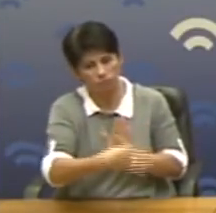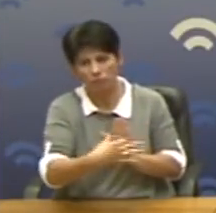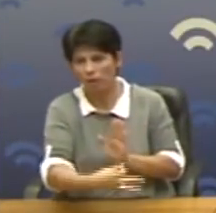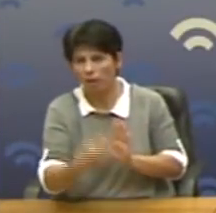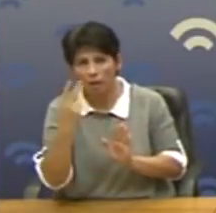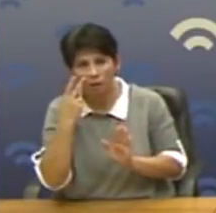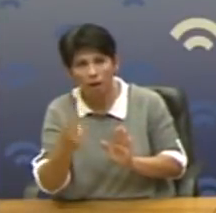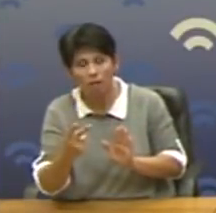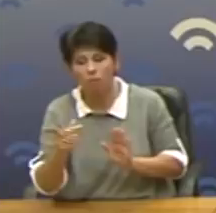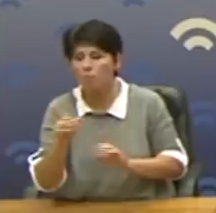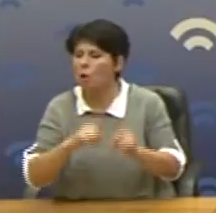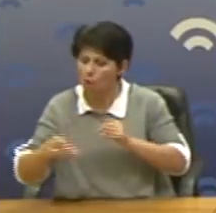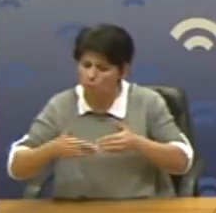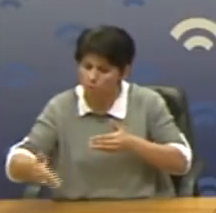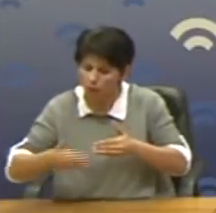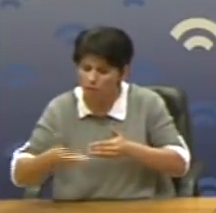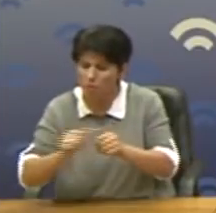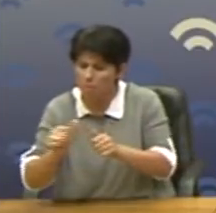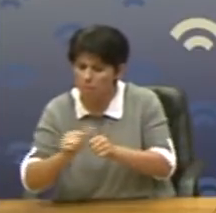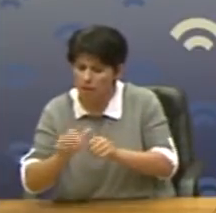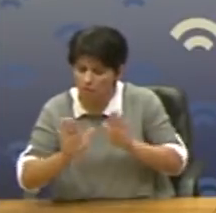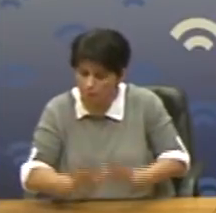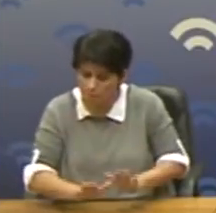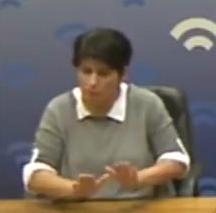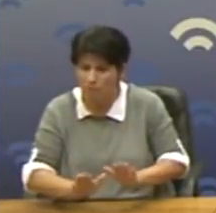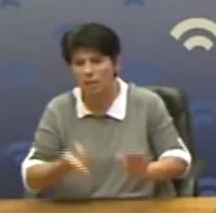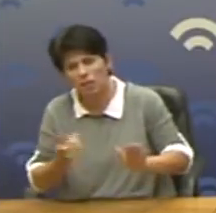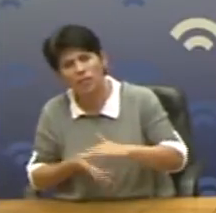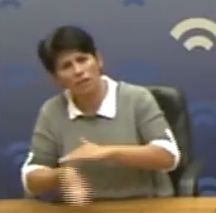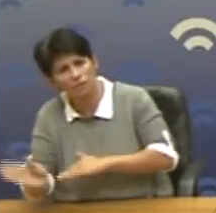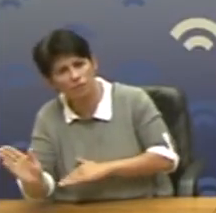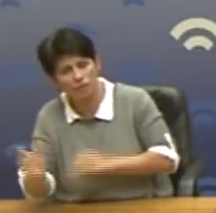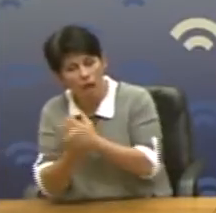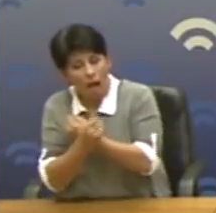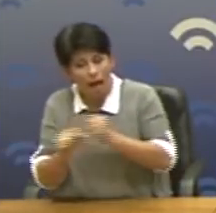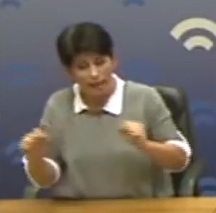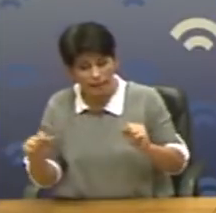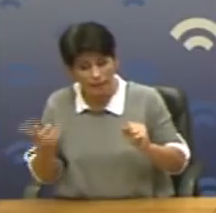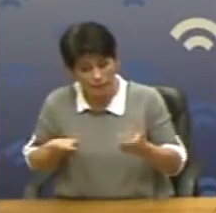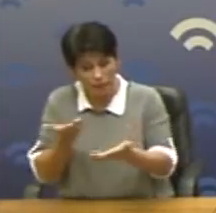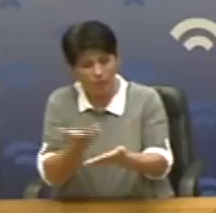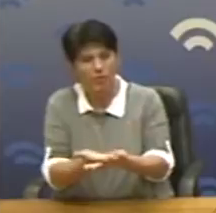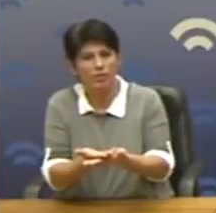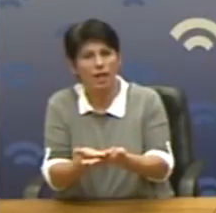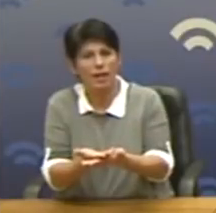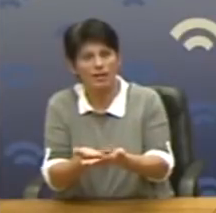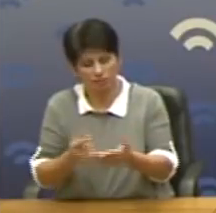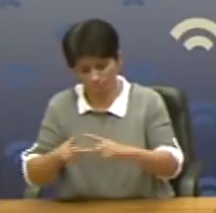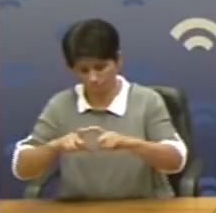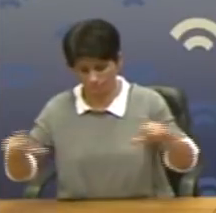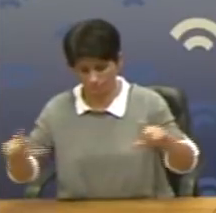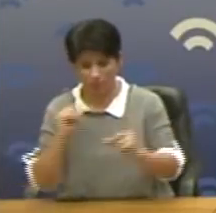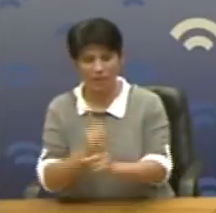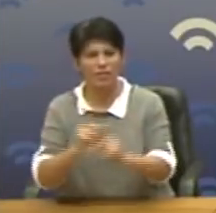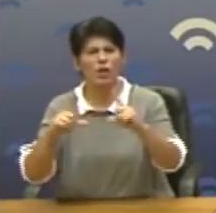παραμονής τους, ανεξάρτητα από το αν θα έχουν ή δεν θα έχουν δελτίο ετούντος διεθνή προστασία.